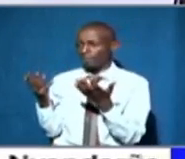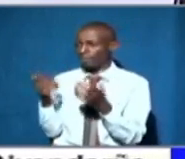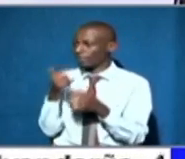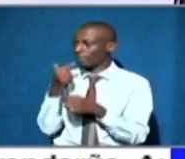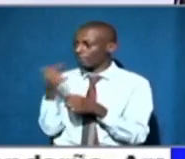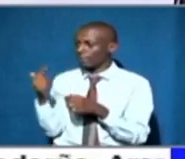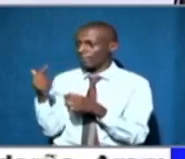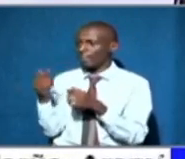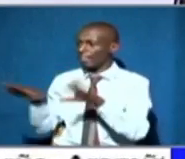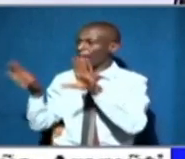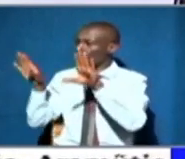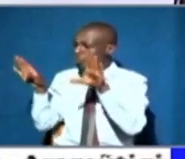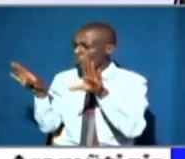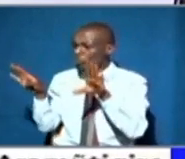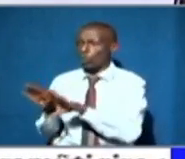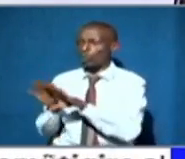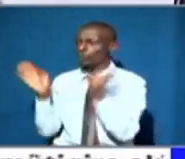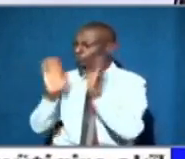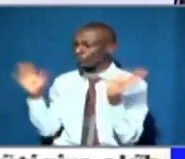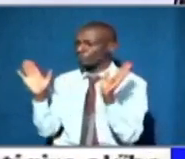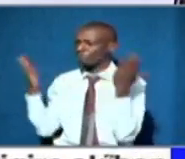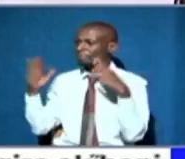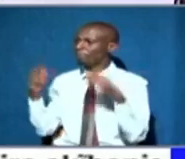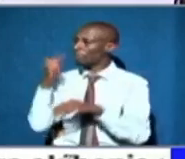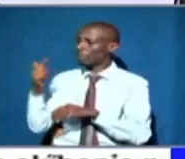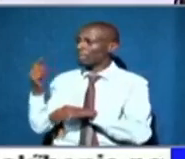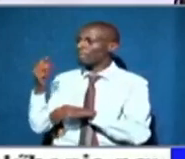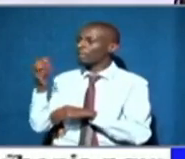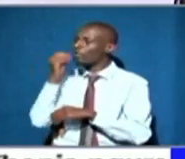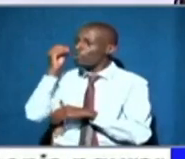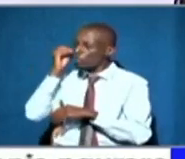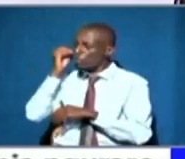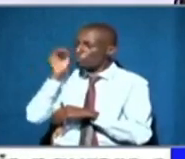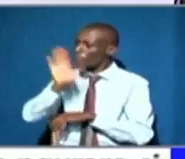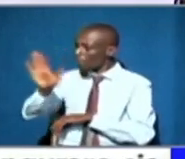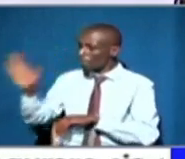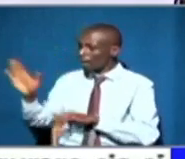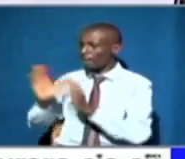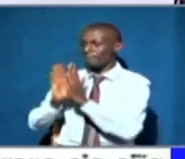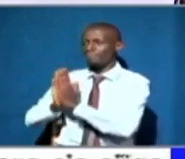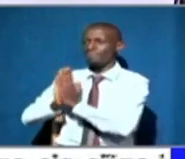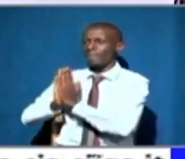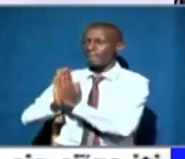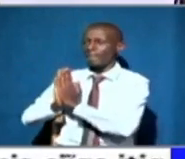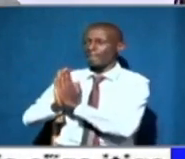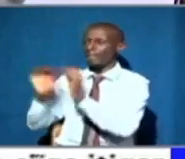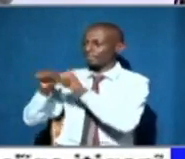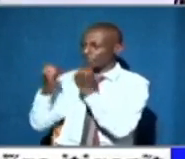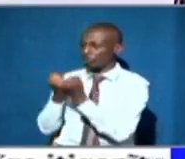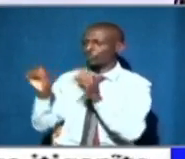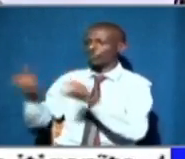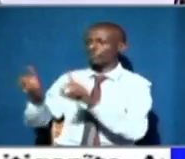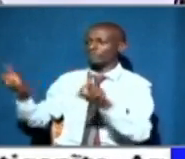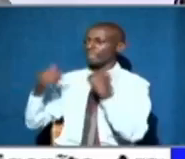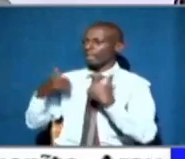ni kwahigwo na ni kweru adu please rekai tuhoere misie na rekai tutikaji kuhandiririe muno inyue ta dini